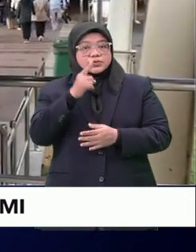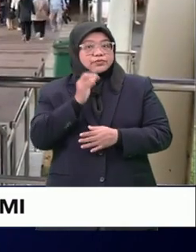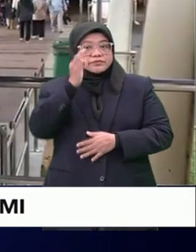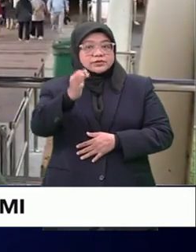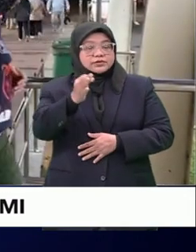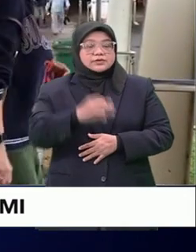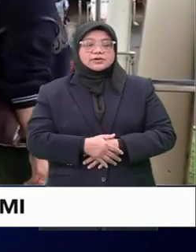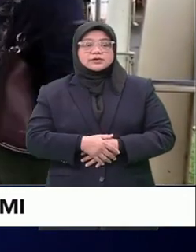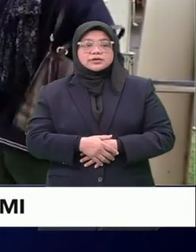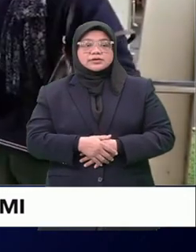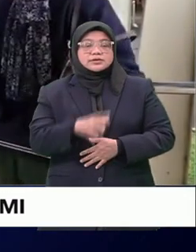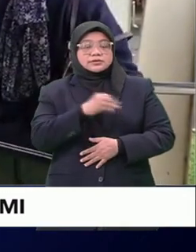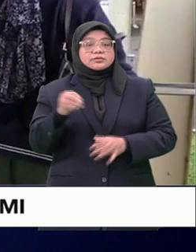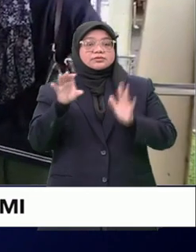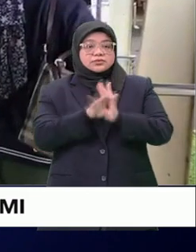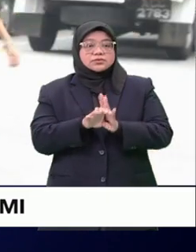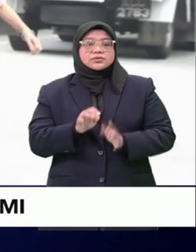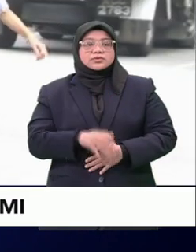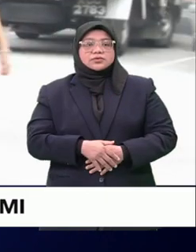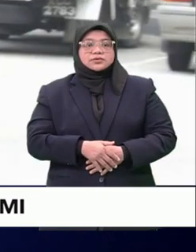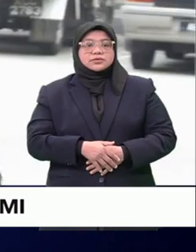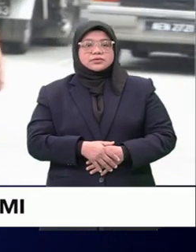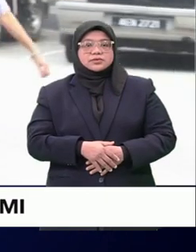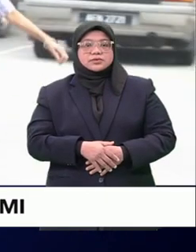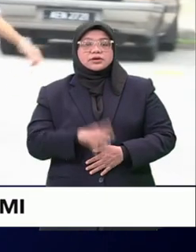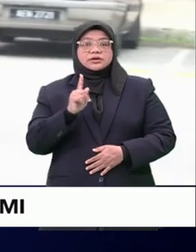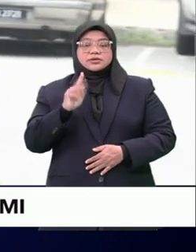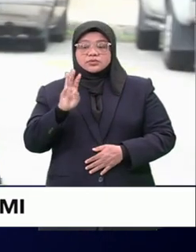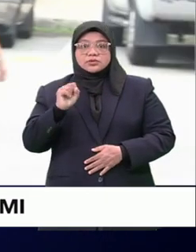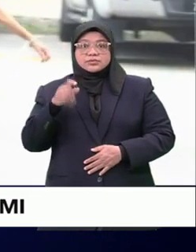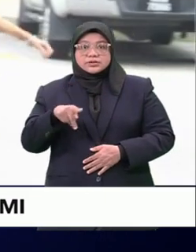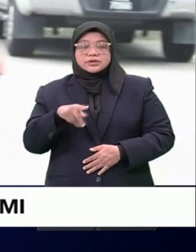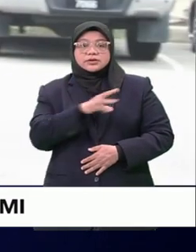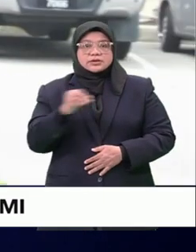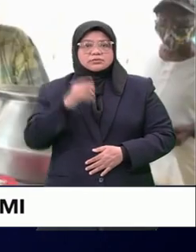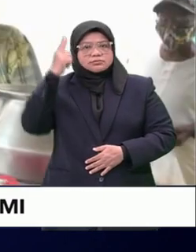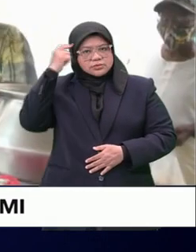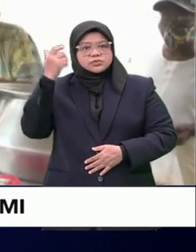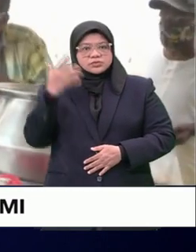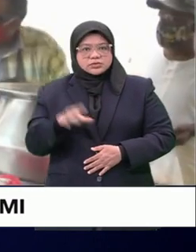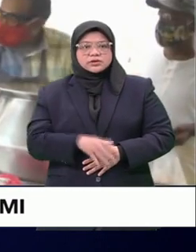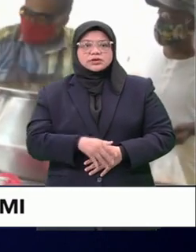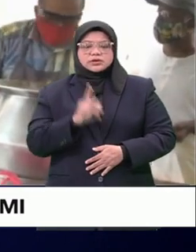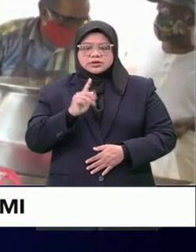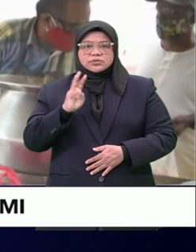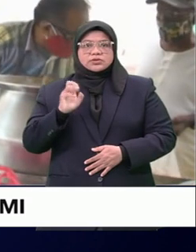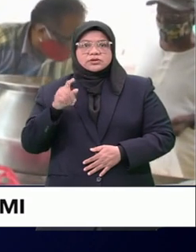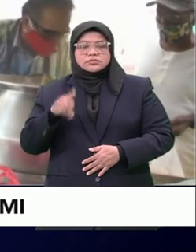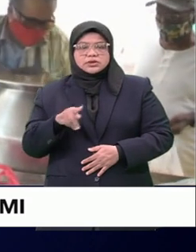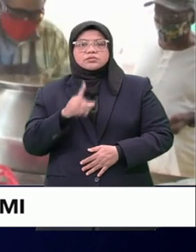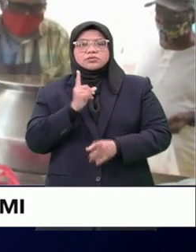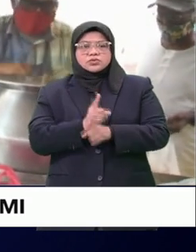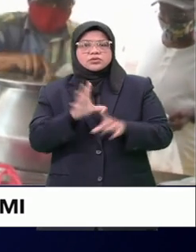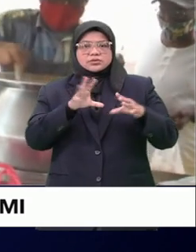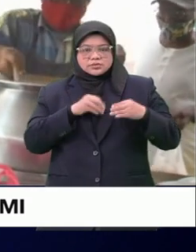panjang. Contohnya lah dalam isu pengeluaran KWSC, yang mana kita tahu sebenarnya KWSC bukan, walaupun dapat